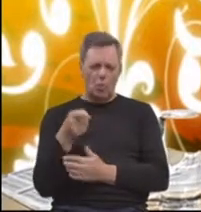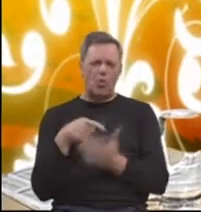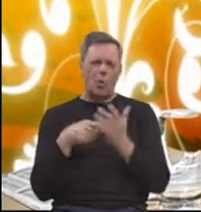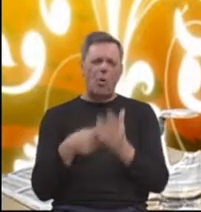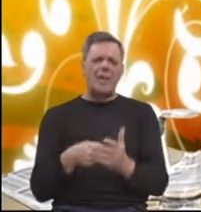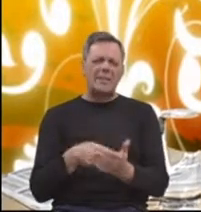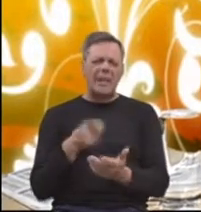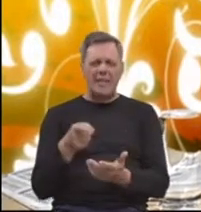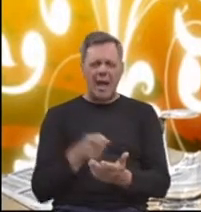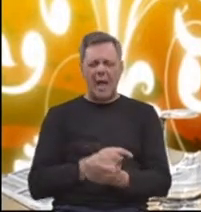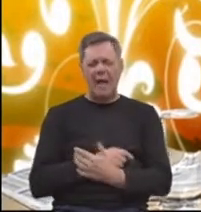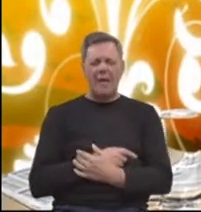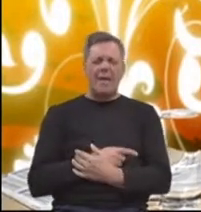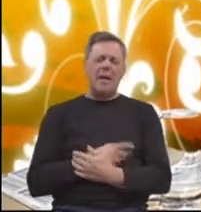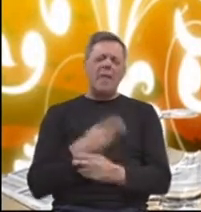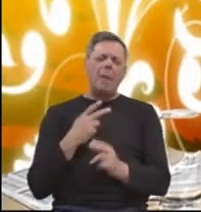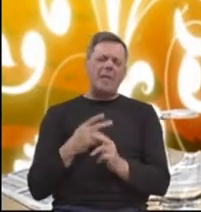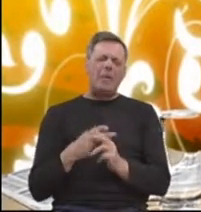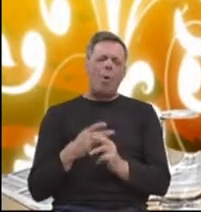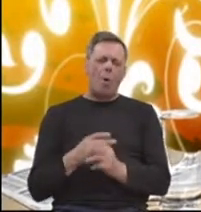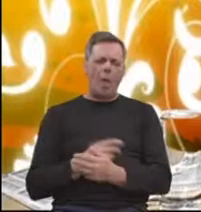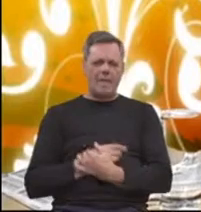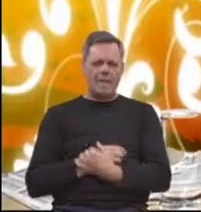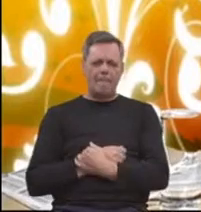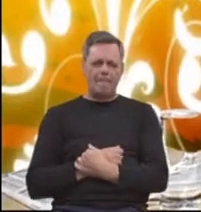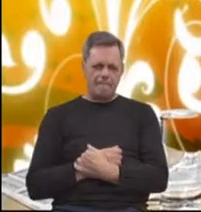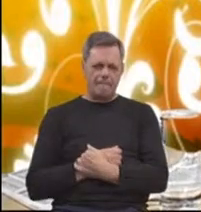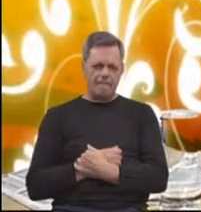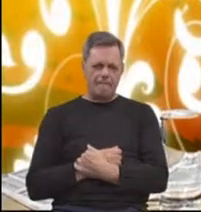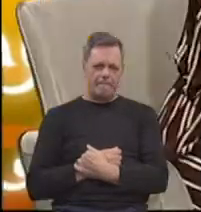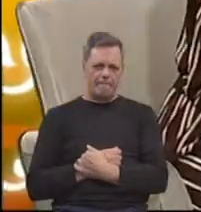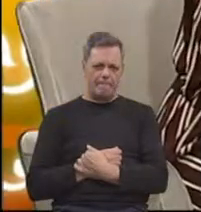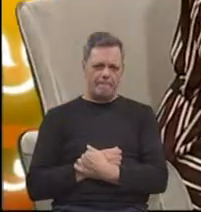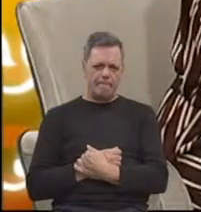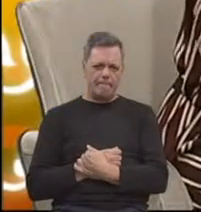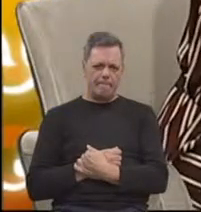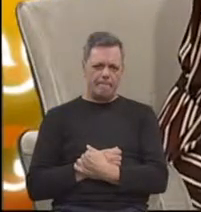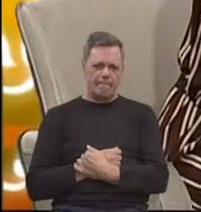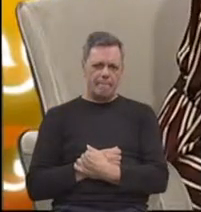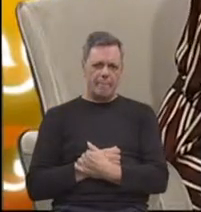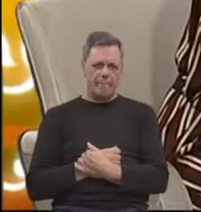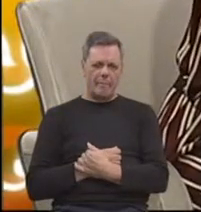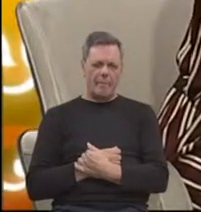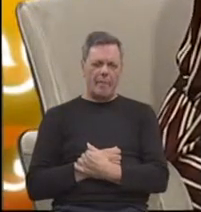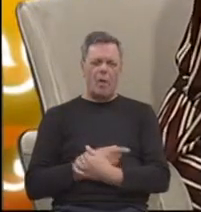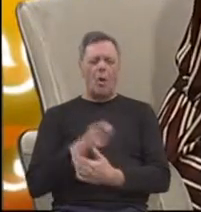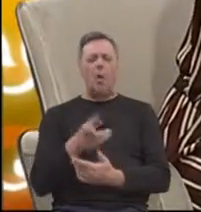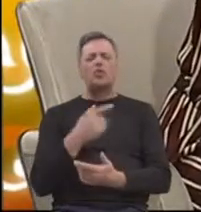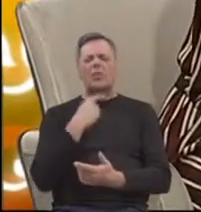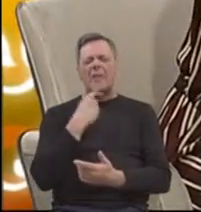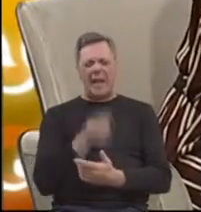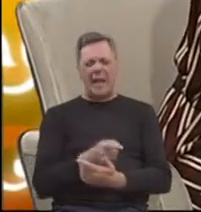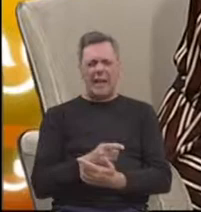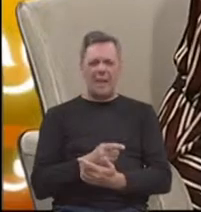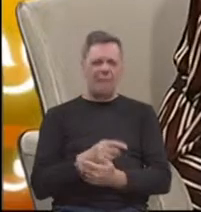da ta mikrobiota je bolesna ako je sladila i zaslađivače trpamo. Mikrobiota, dobro. Ovako, ono što ste vi